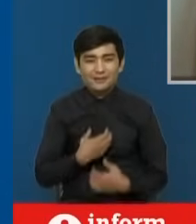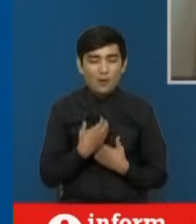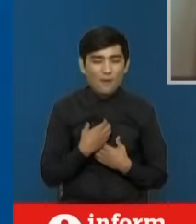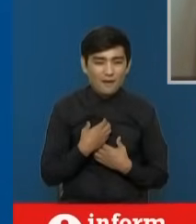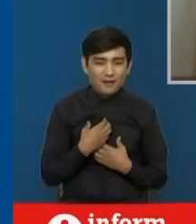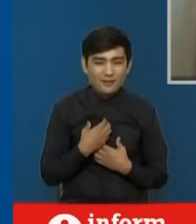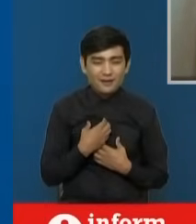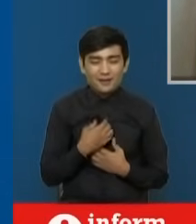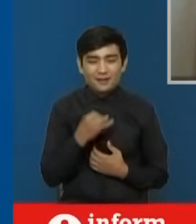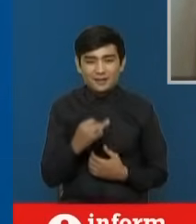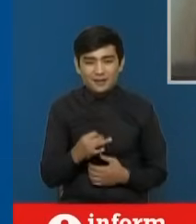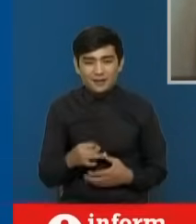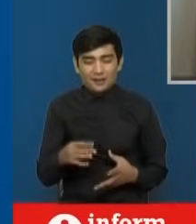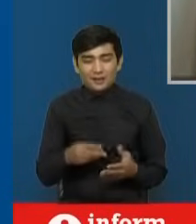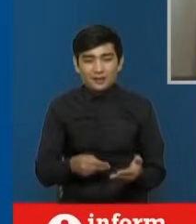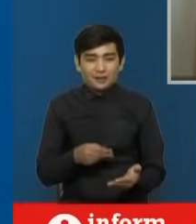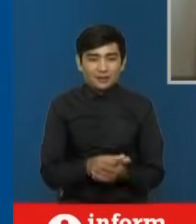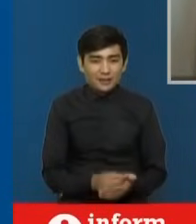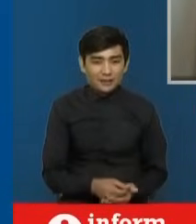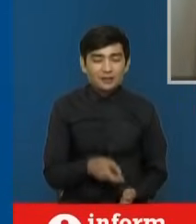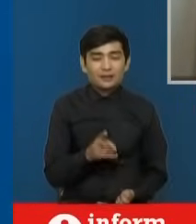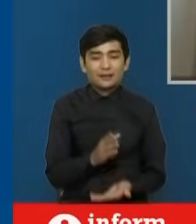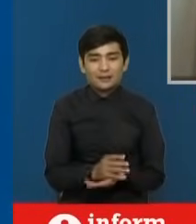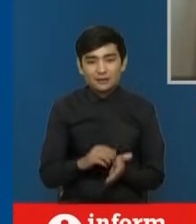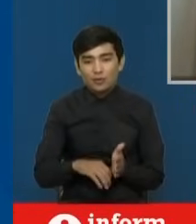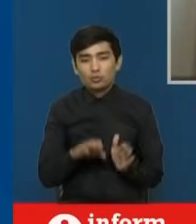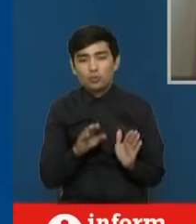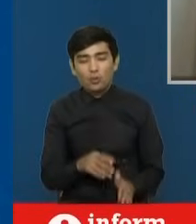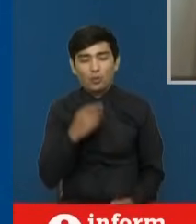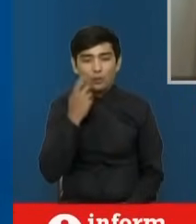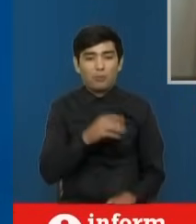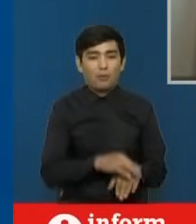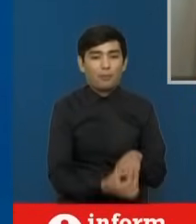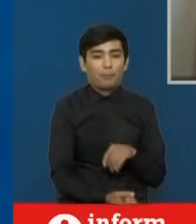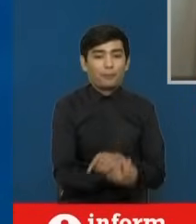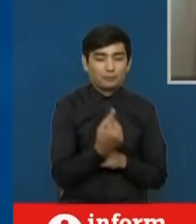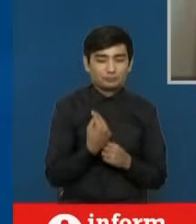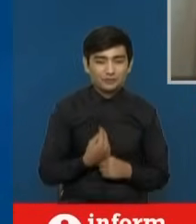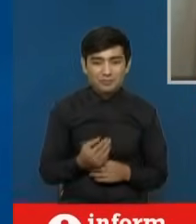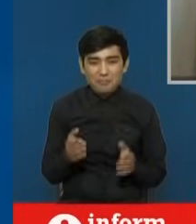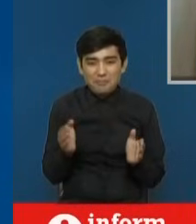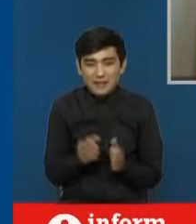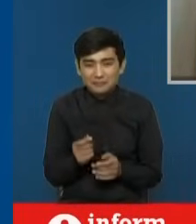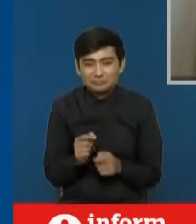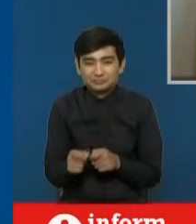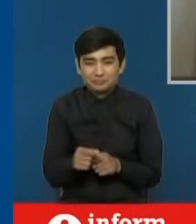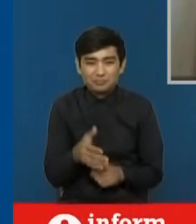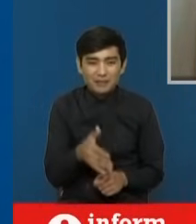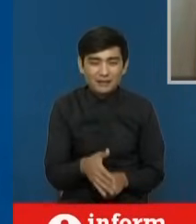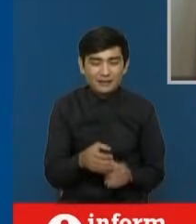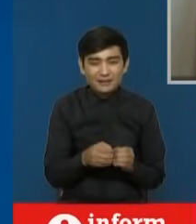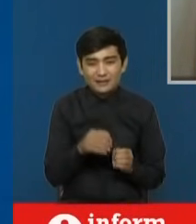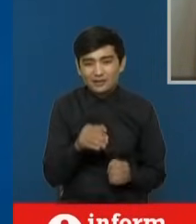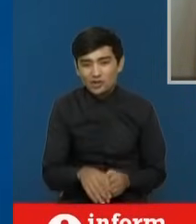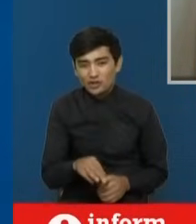значит, платят все, а пользуются только тогда, когда ты заболел. Потому что за такие маленькие взносы, по сути, мы там платим 5-10 тысяч